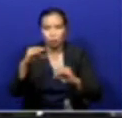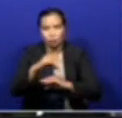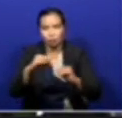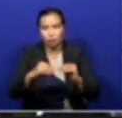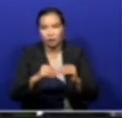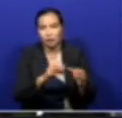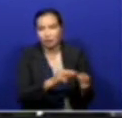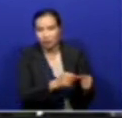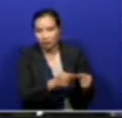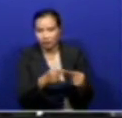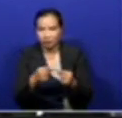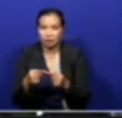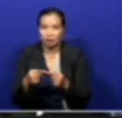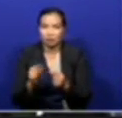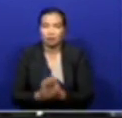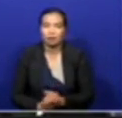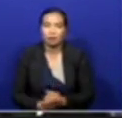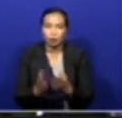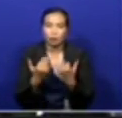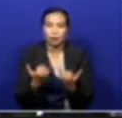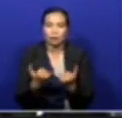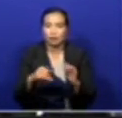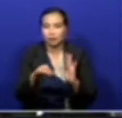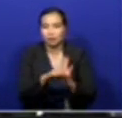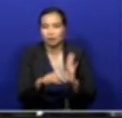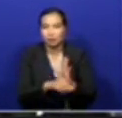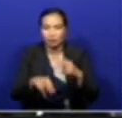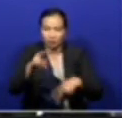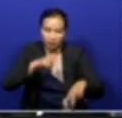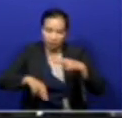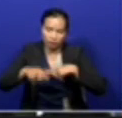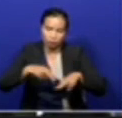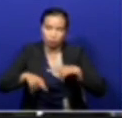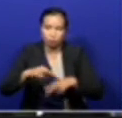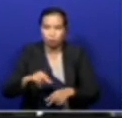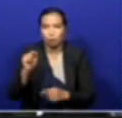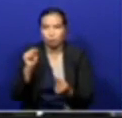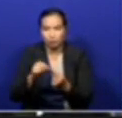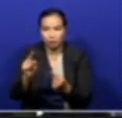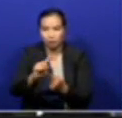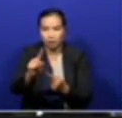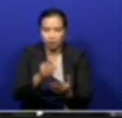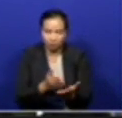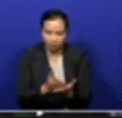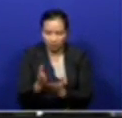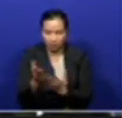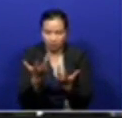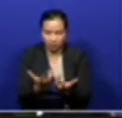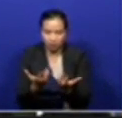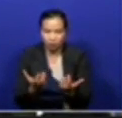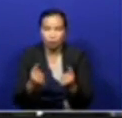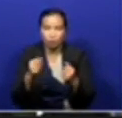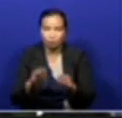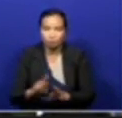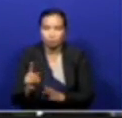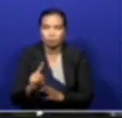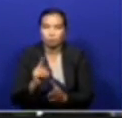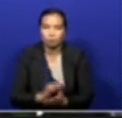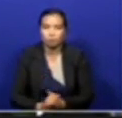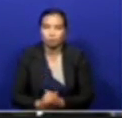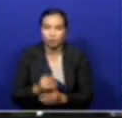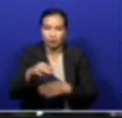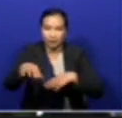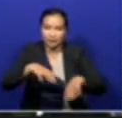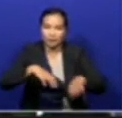ต่อเนื่องหรือไม่และในปัจจุบันดำเนินการตรวจสอบไปถึงไหนแล้วและมีการจัดซื้อจัดจ้างหรือไม่อย่างไรเพราะว่าท่านไม่จัด